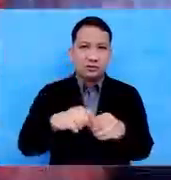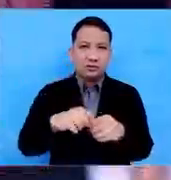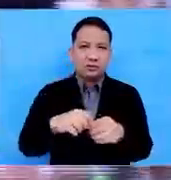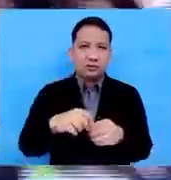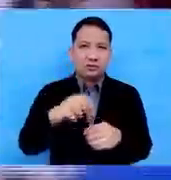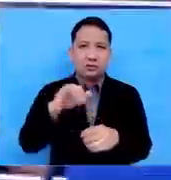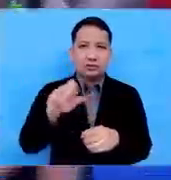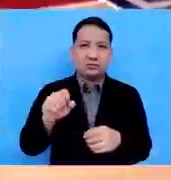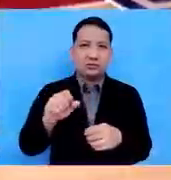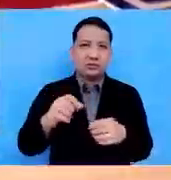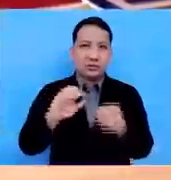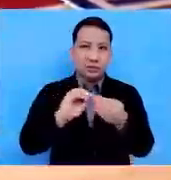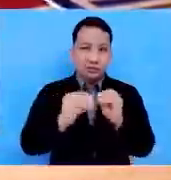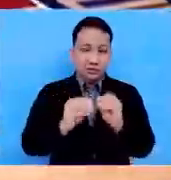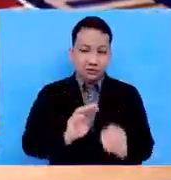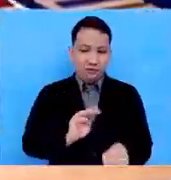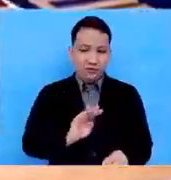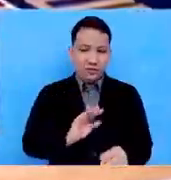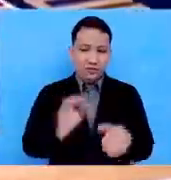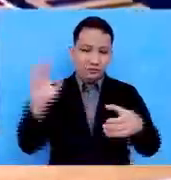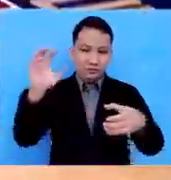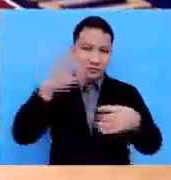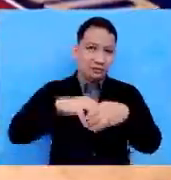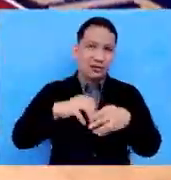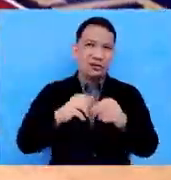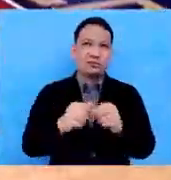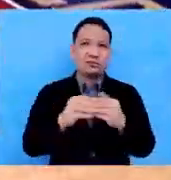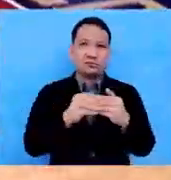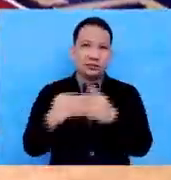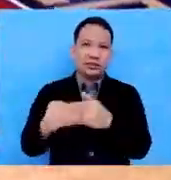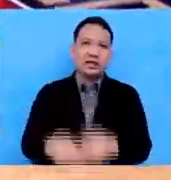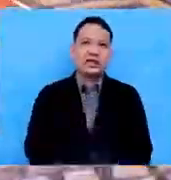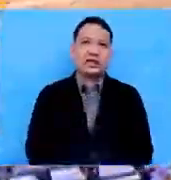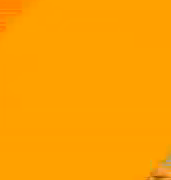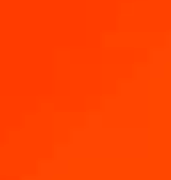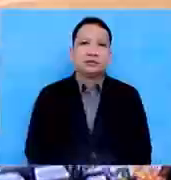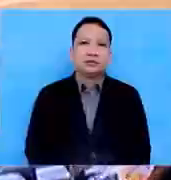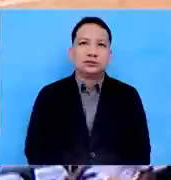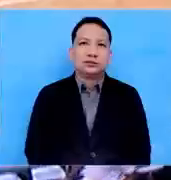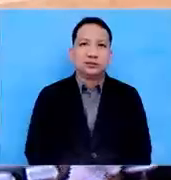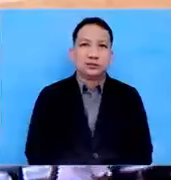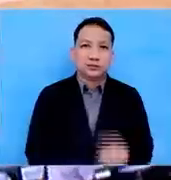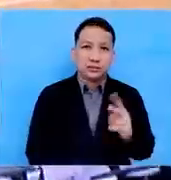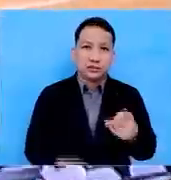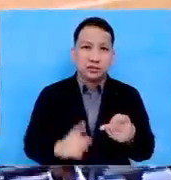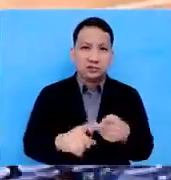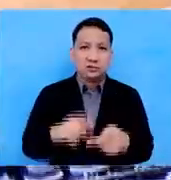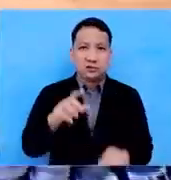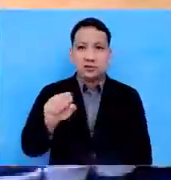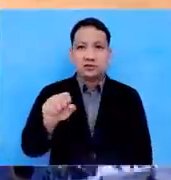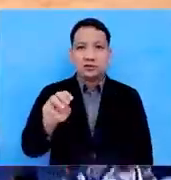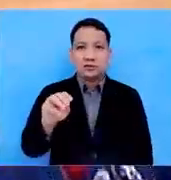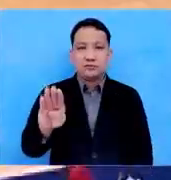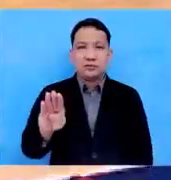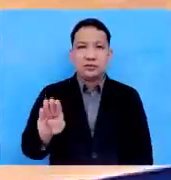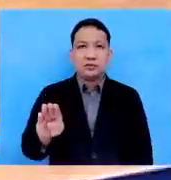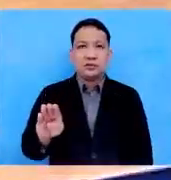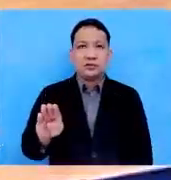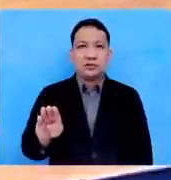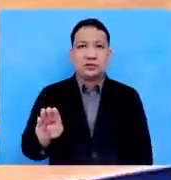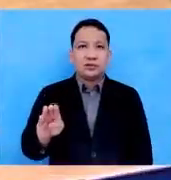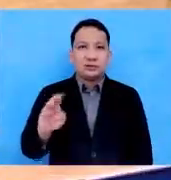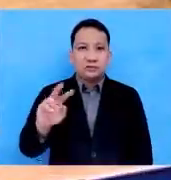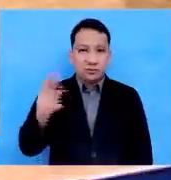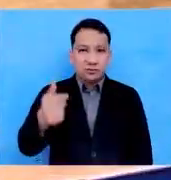Hollis Jefferson para pangunahan ng Tropang Giga. Sa ikalawang laro, siniguro ng San Miguel Beermen ang twice-to-beat advantage